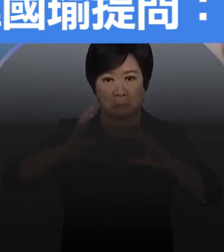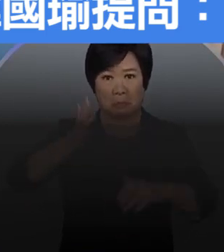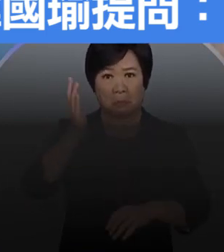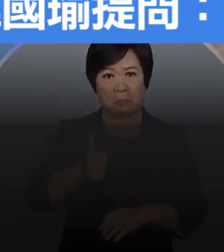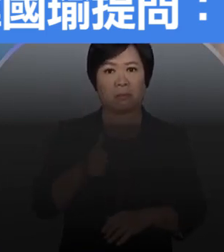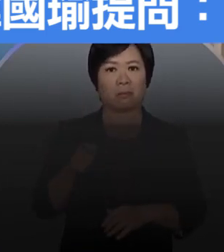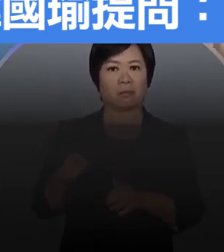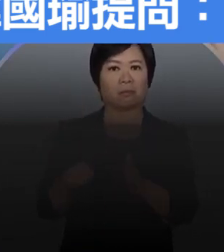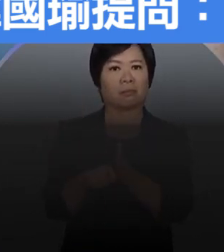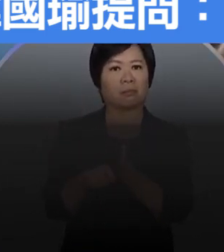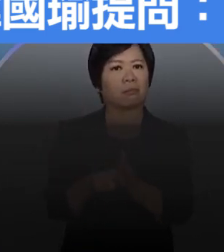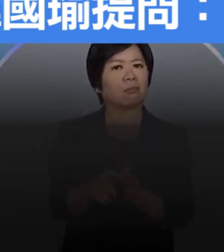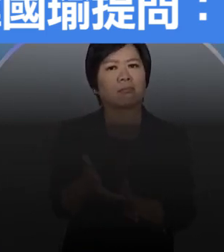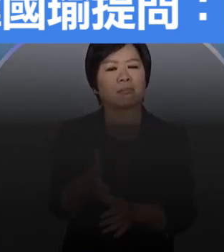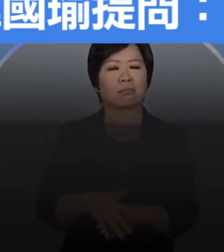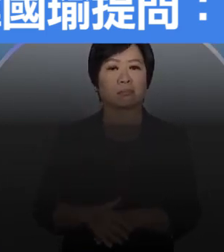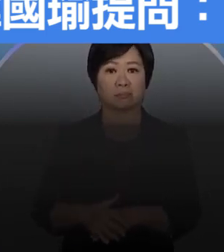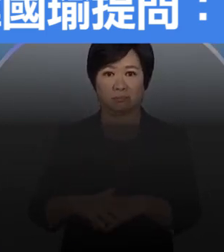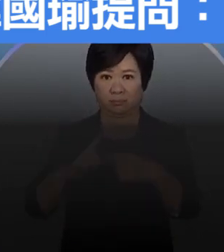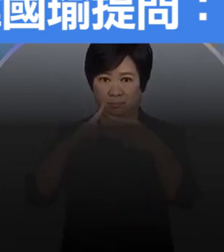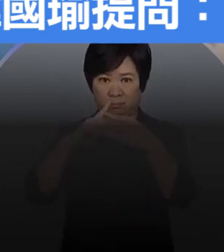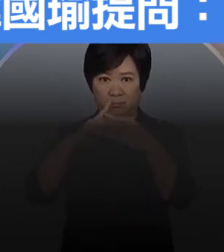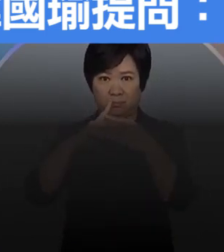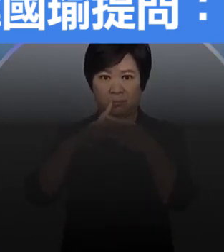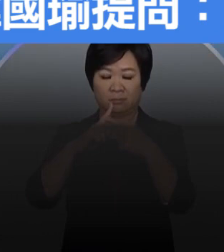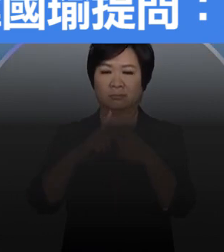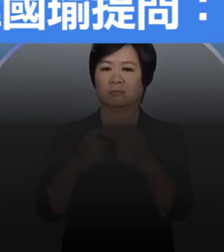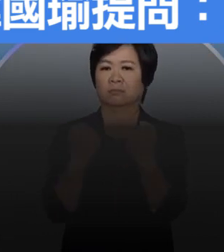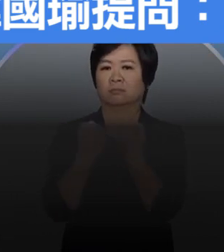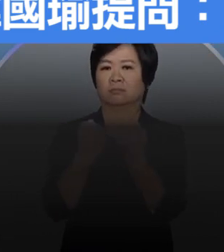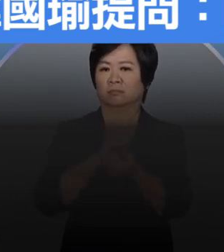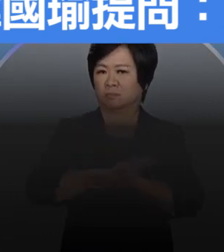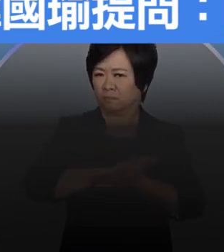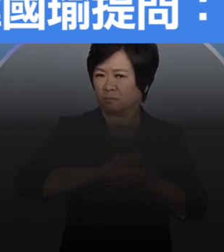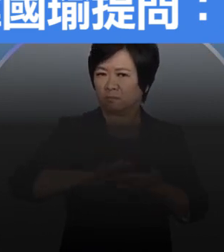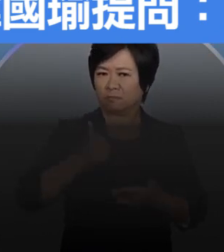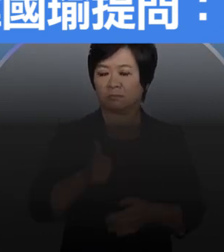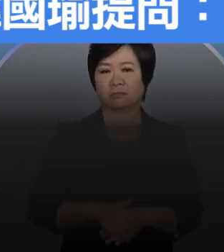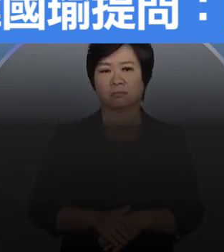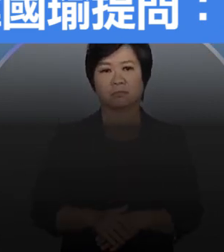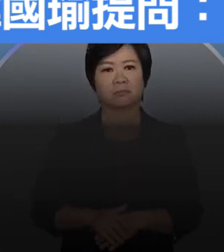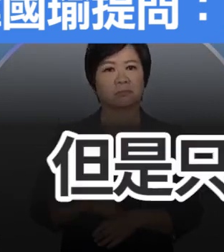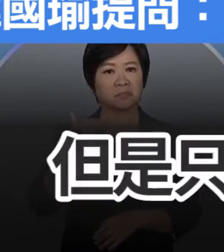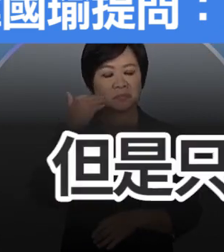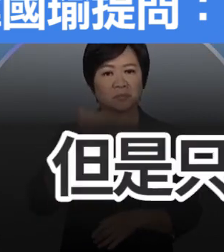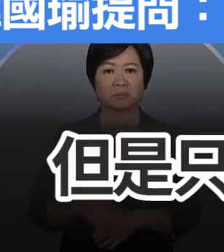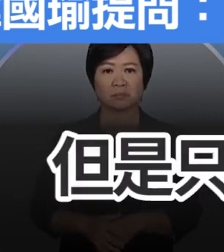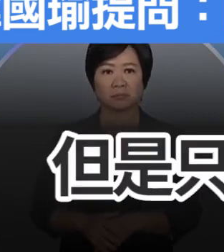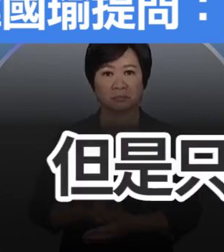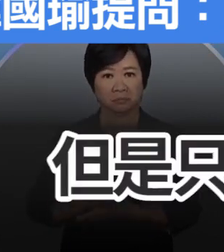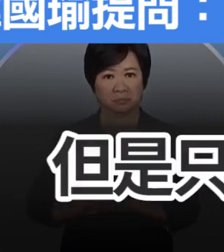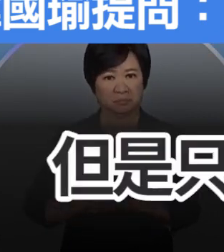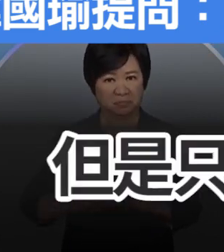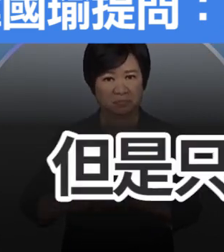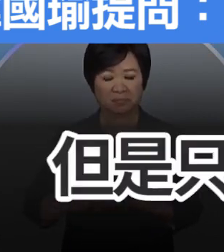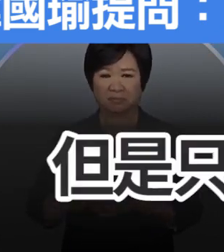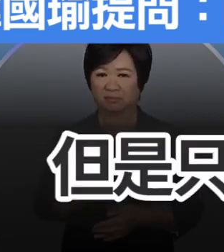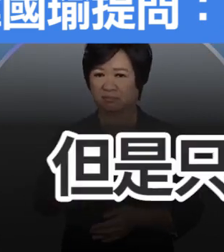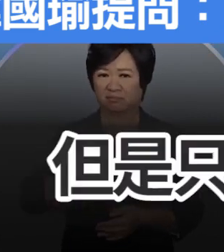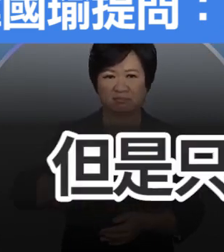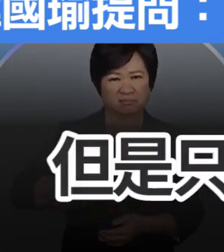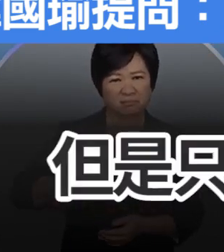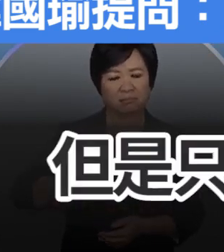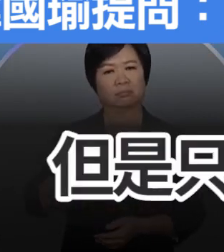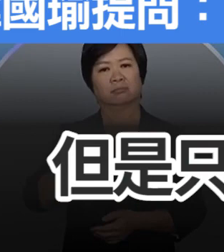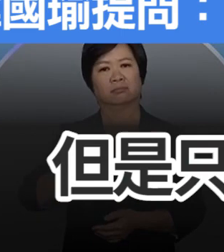就是廉和能，廉而不能不行，但是只能只晓得也去